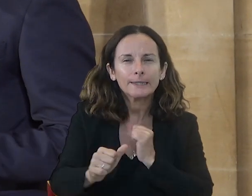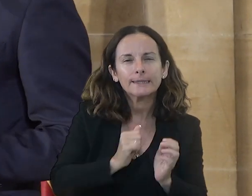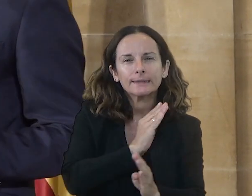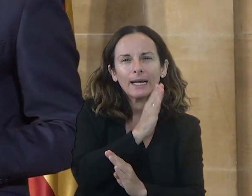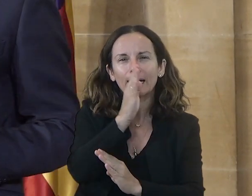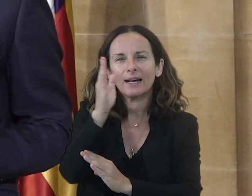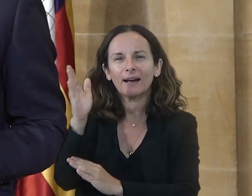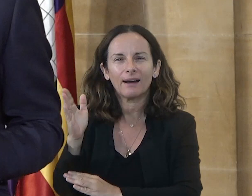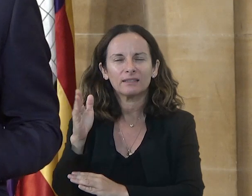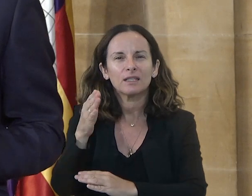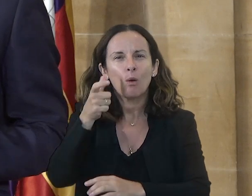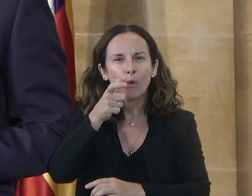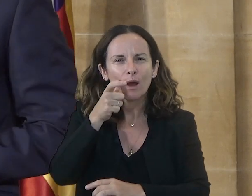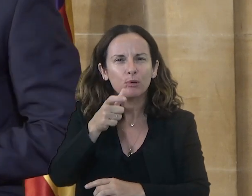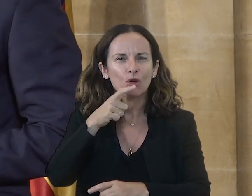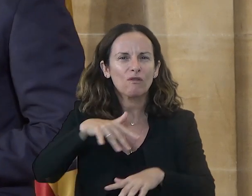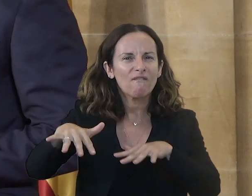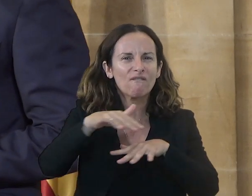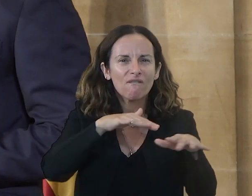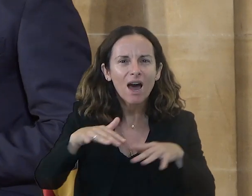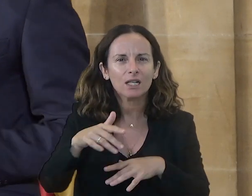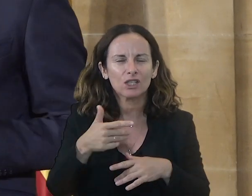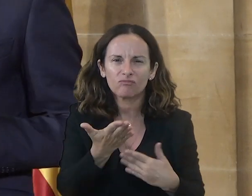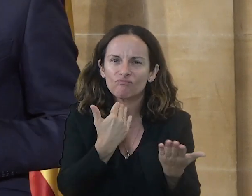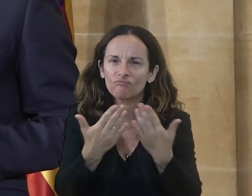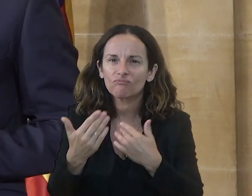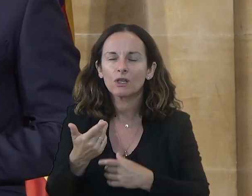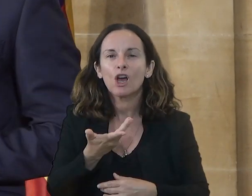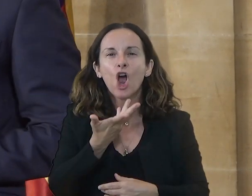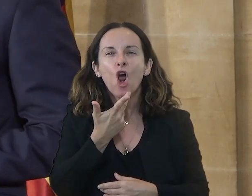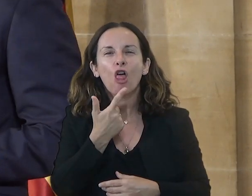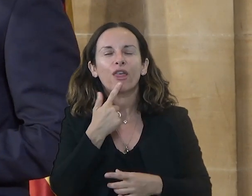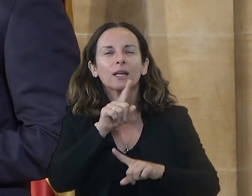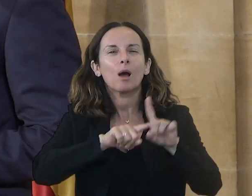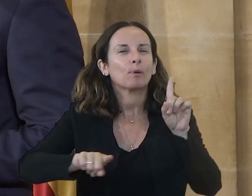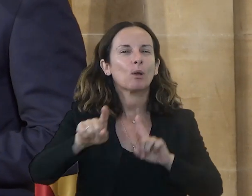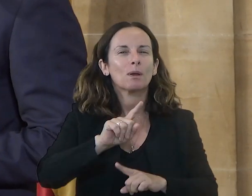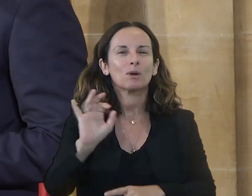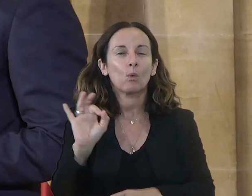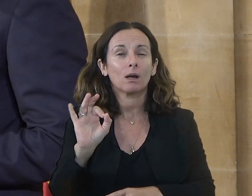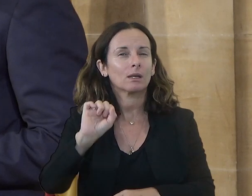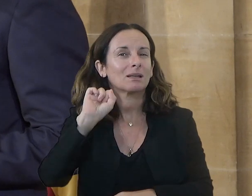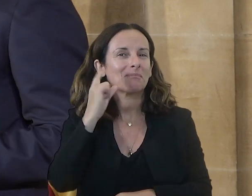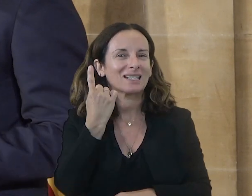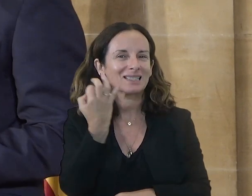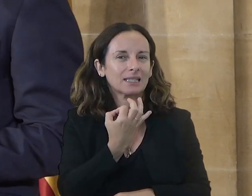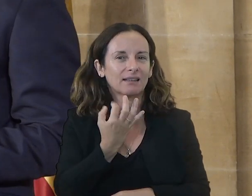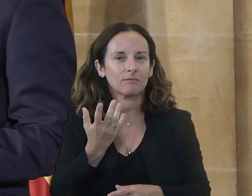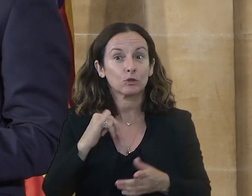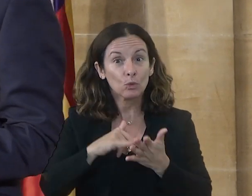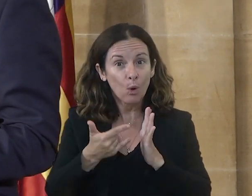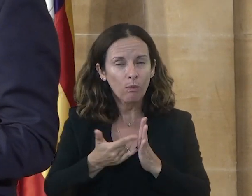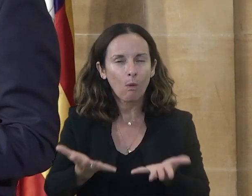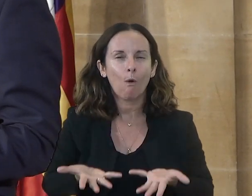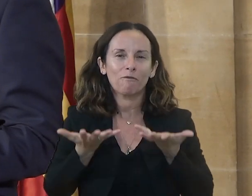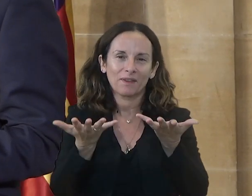serà recórrer cada un dels pobles i barriades de la nostra illa per conèixer de primera mà els problemes dels mallorquins i, sobretot,